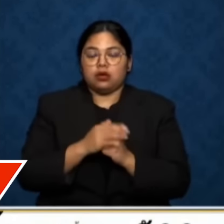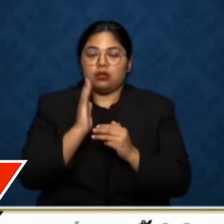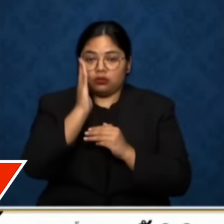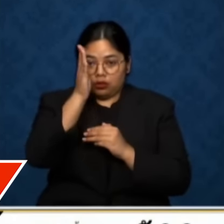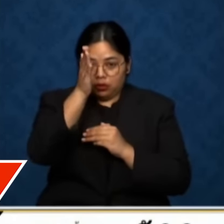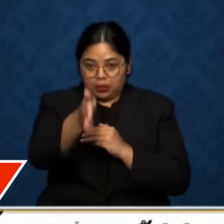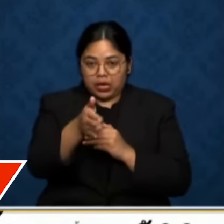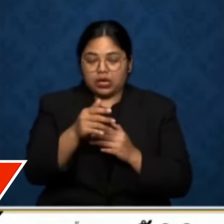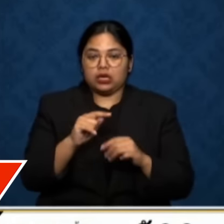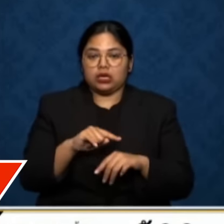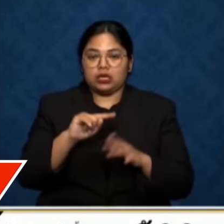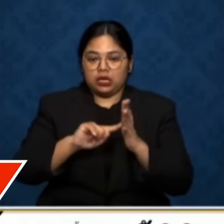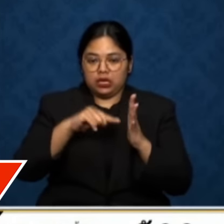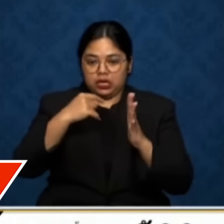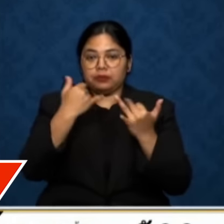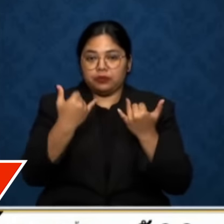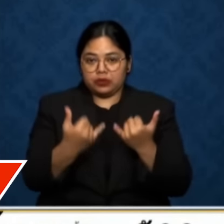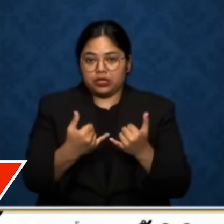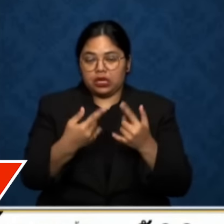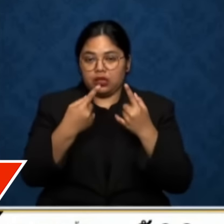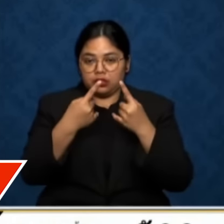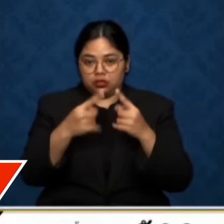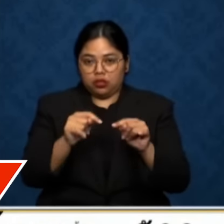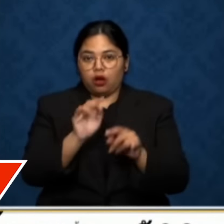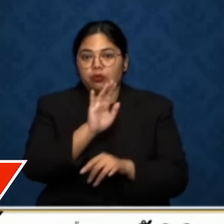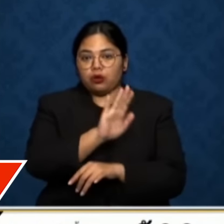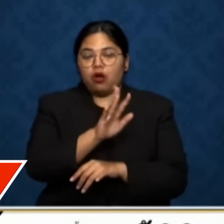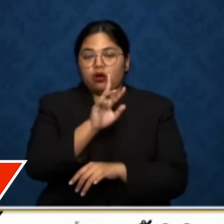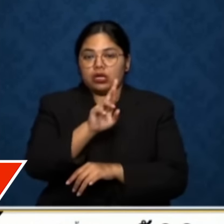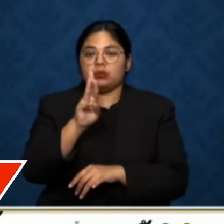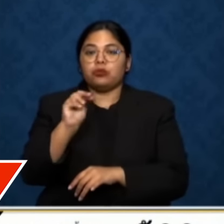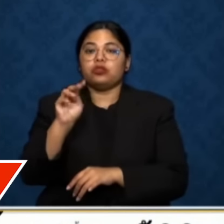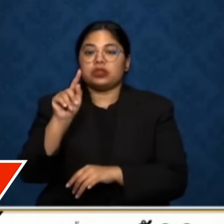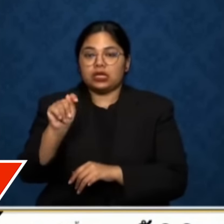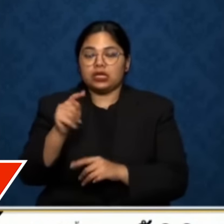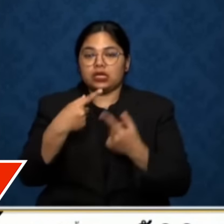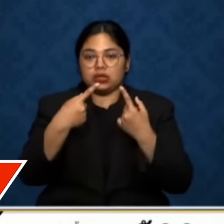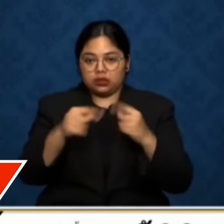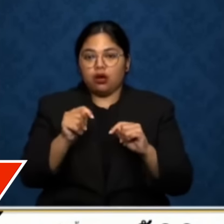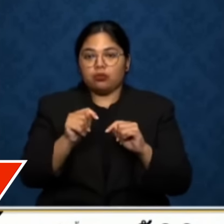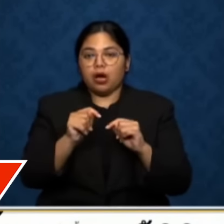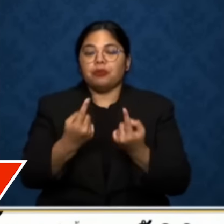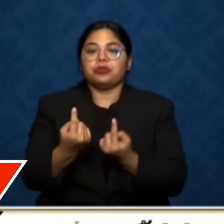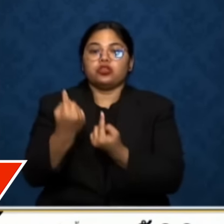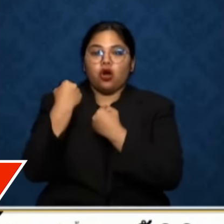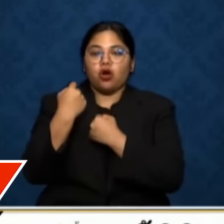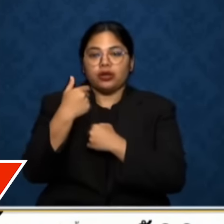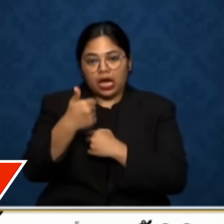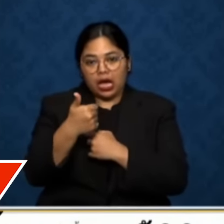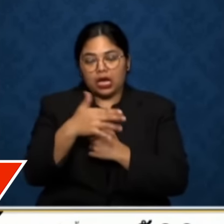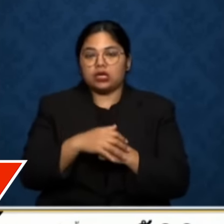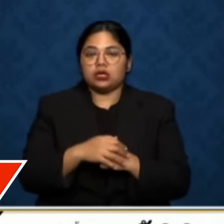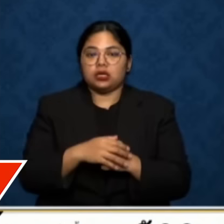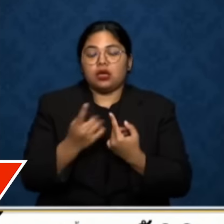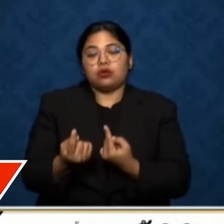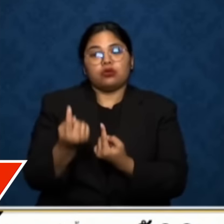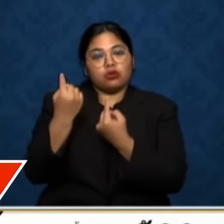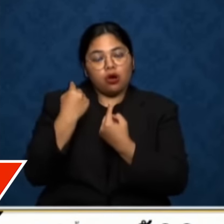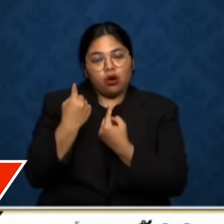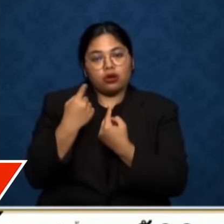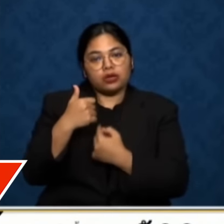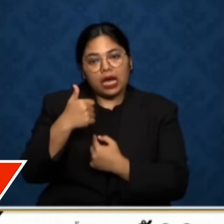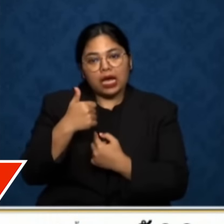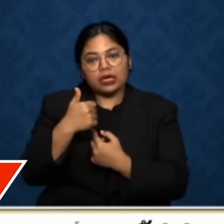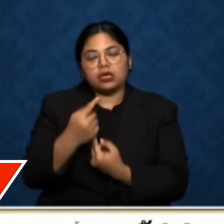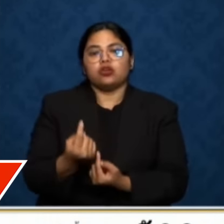ไปนี้นับตั้งแต่วันนี้ที่ท่านรัฐมนตรีตอบเนี่ยจะได้ตีความตรงกันว่าอ๋อมันย้อนได้แต่ย้อนได้มันย้อนไปเ